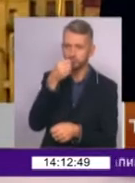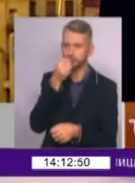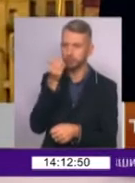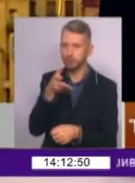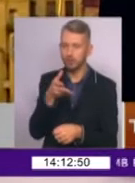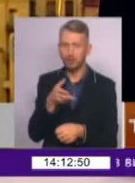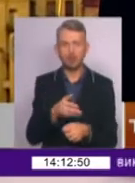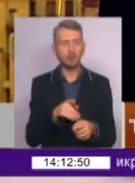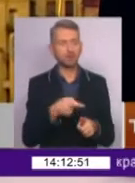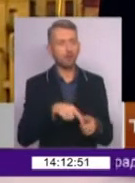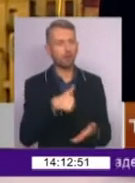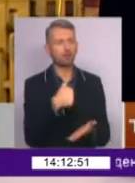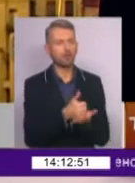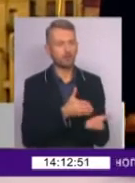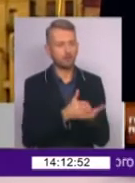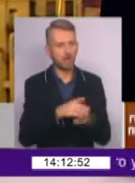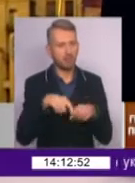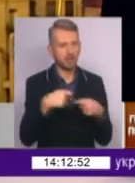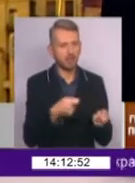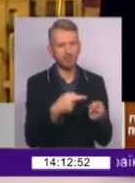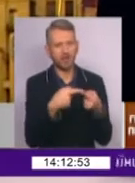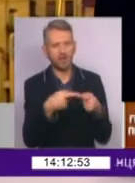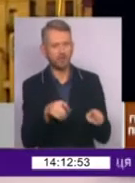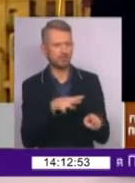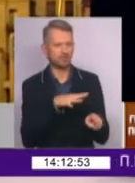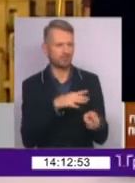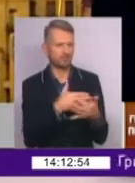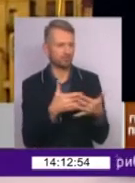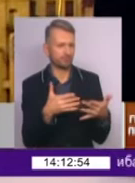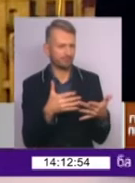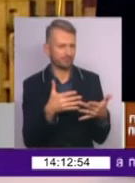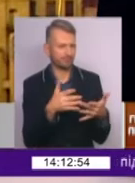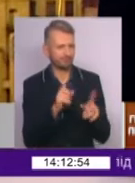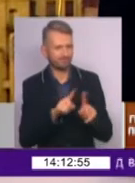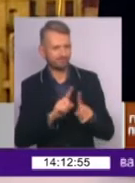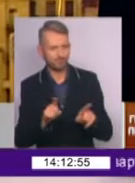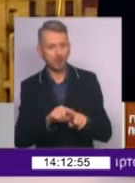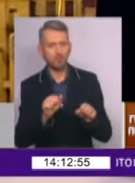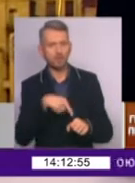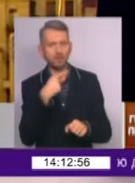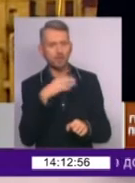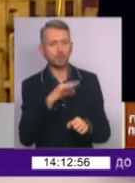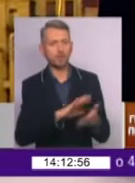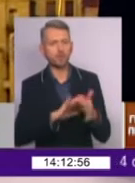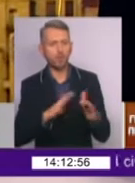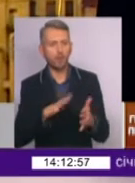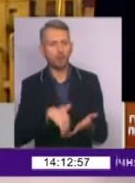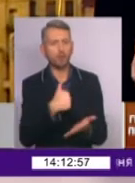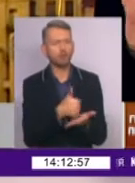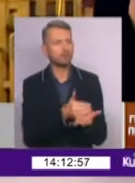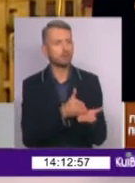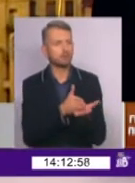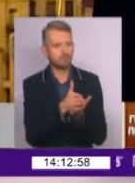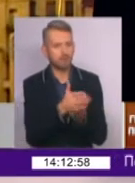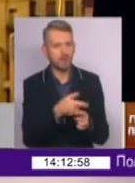Це основний шлях передачі, інші казуїстичні. Ми можемо говорити про якісь ситуації, тому що основним механізмом